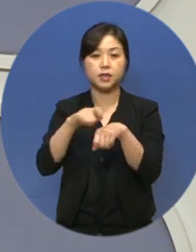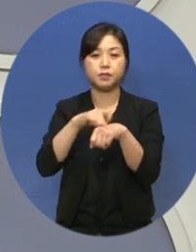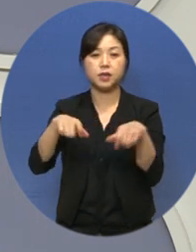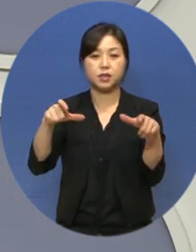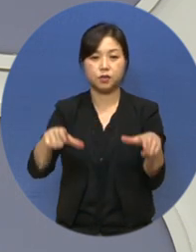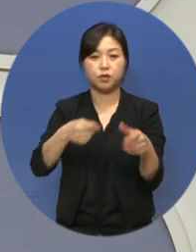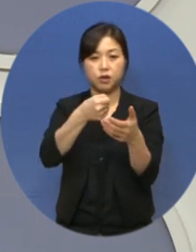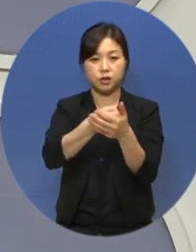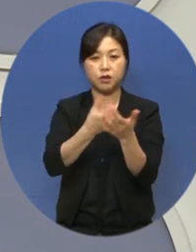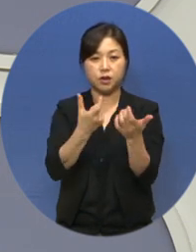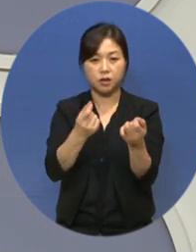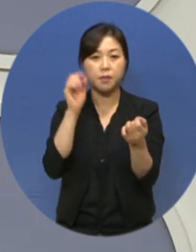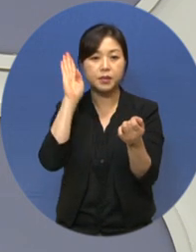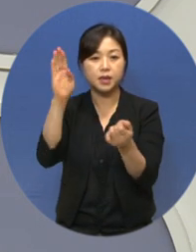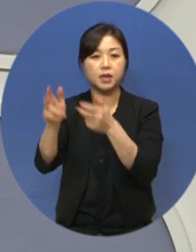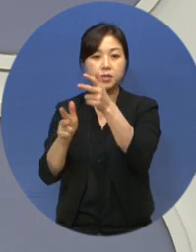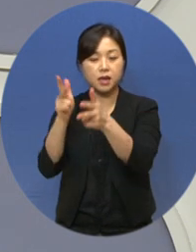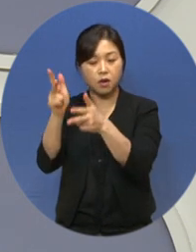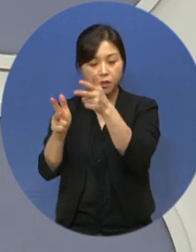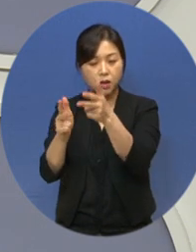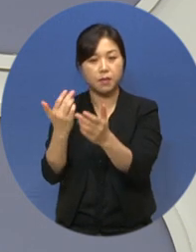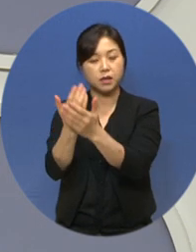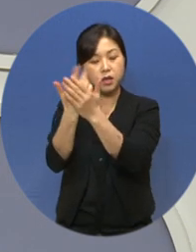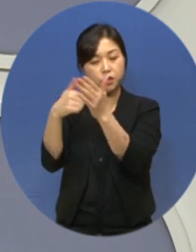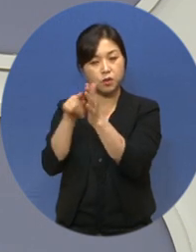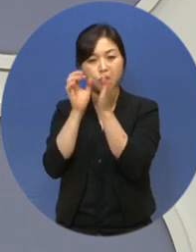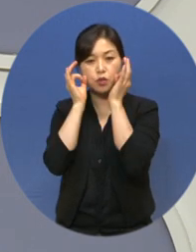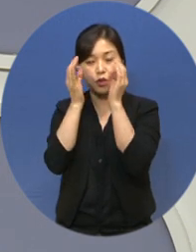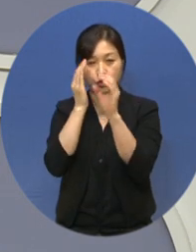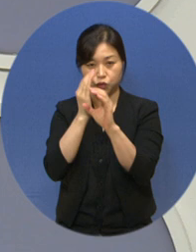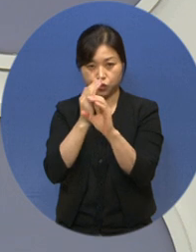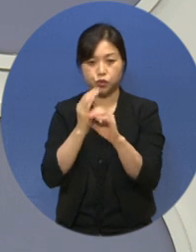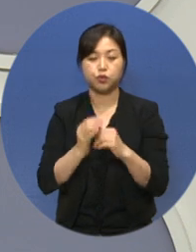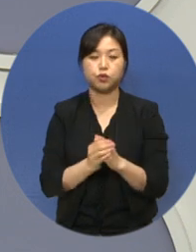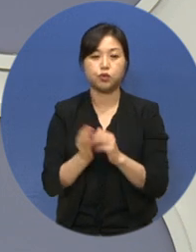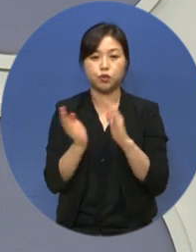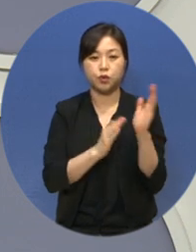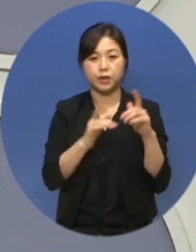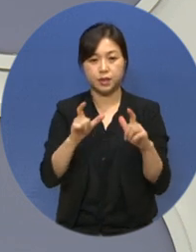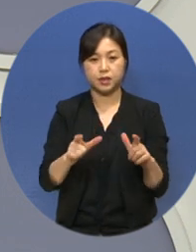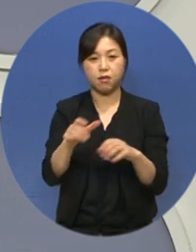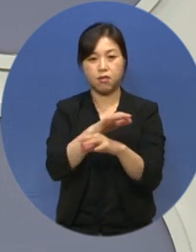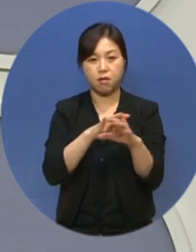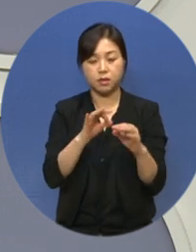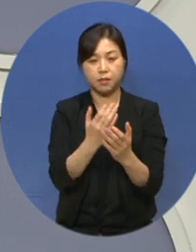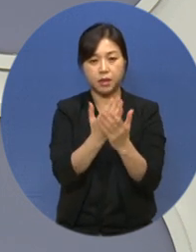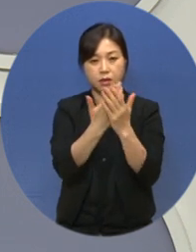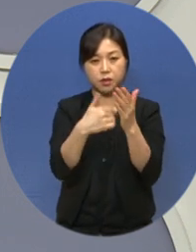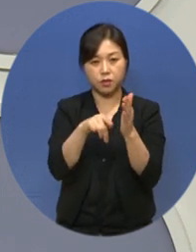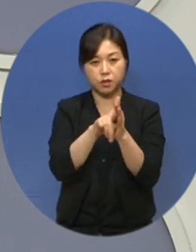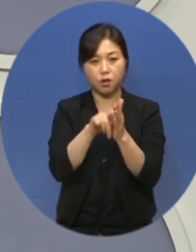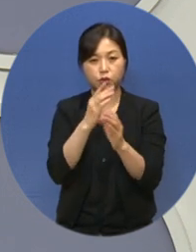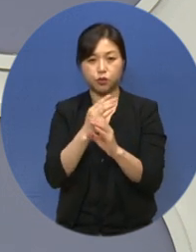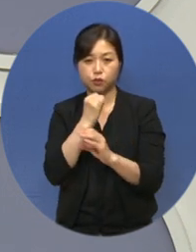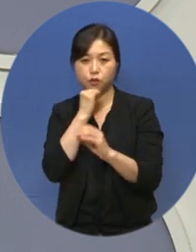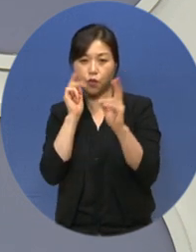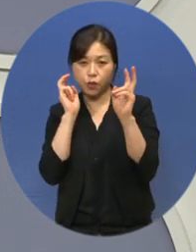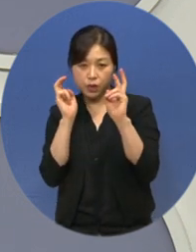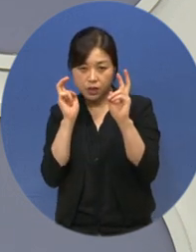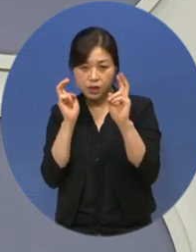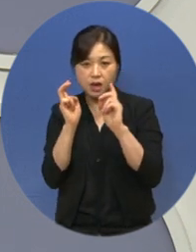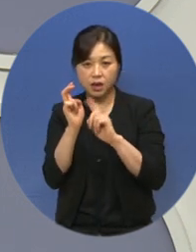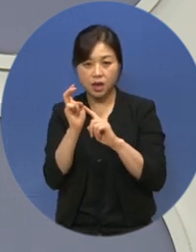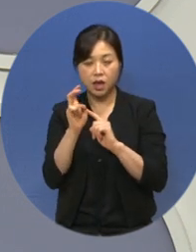있다는 것입니다 그래서 또 마찬가지로 지역경제 활성화를 위해서도 여러가지 중소기업에 금융지원 확대 라든지